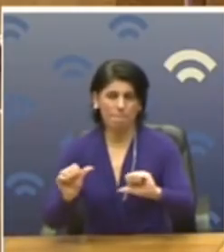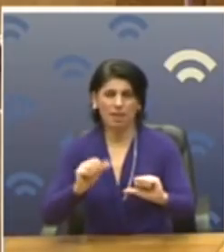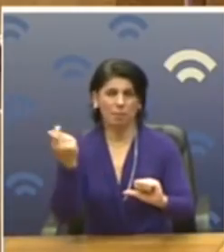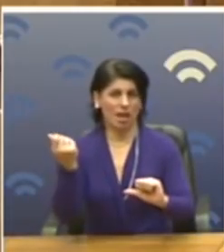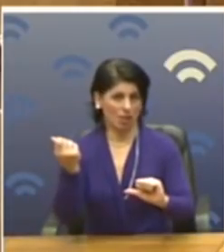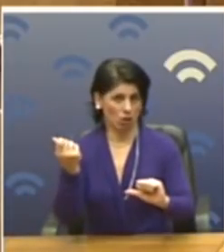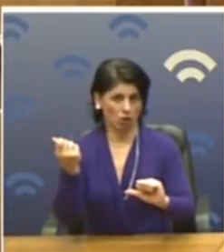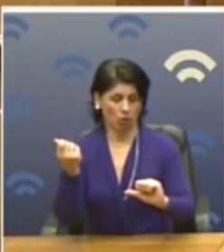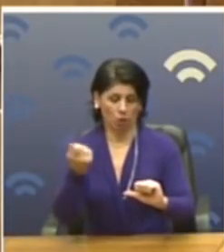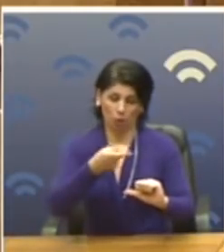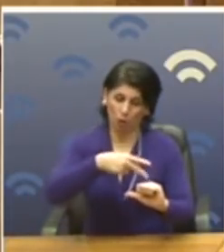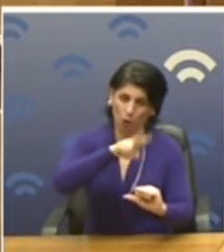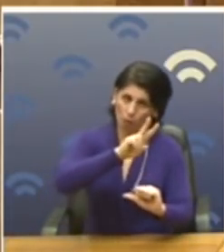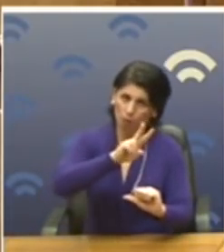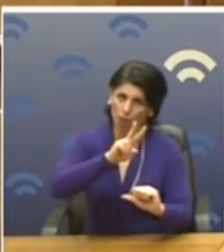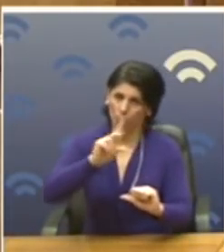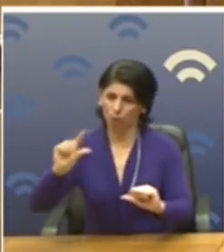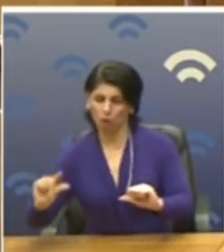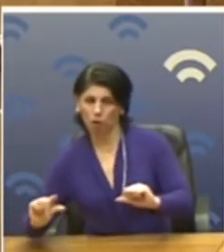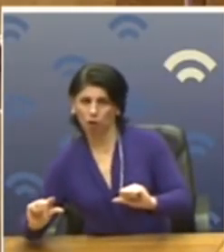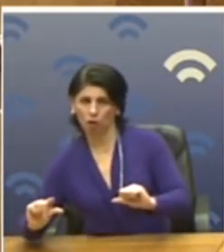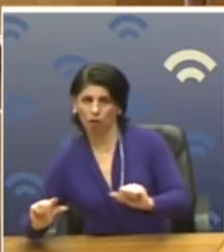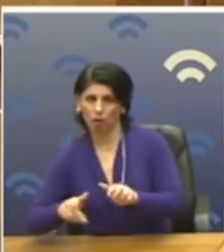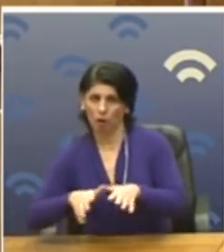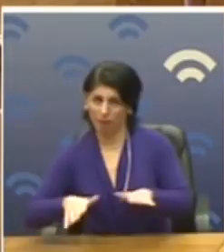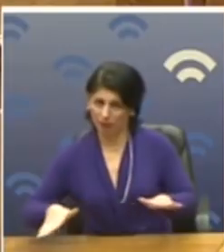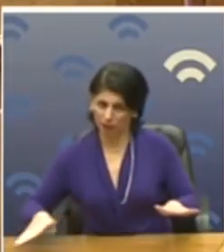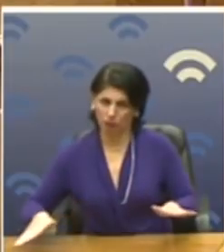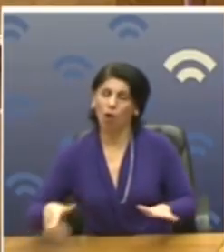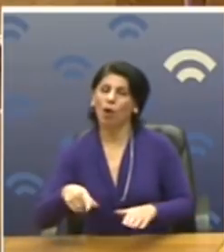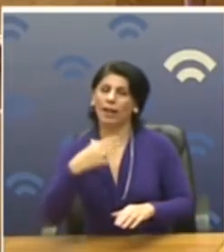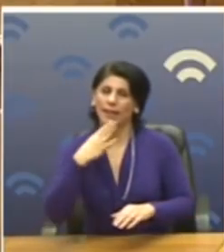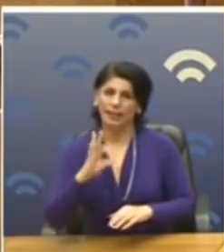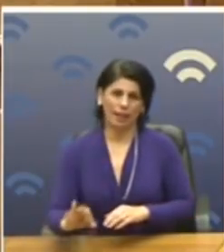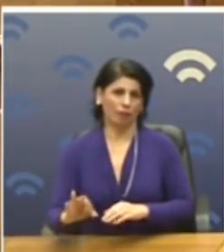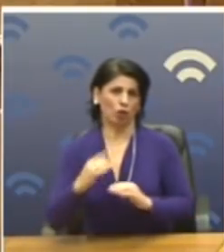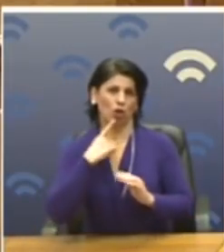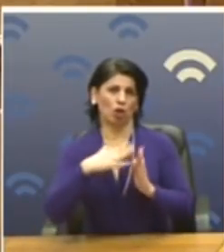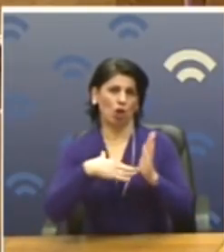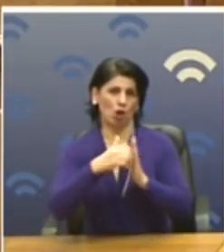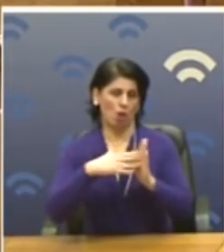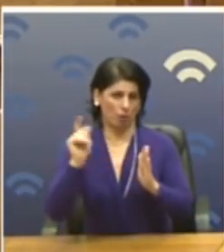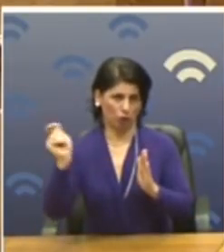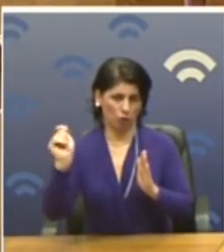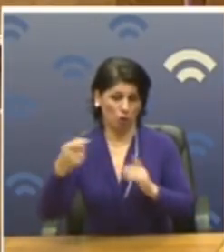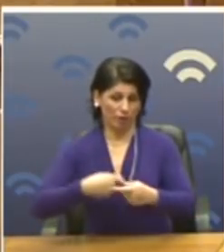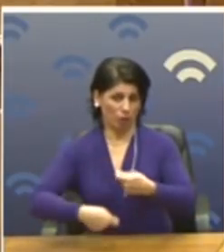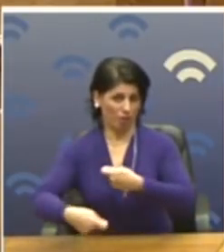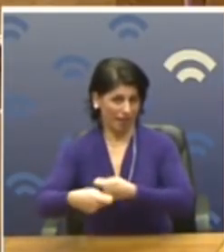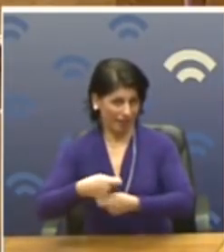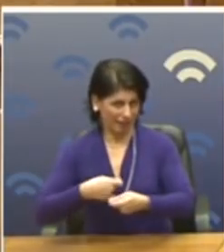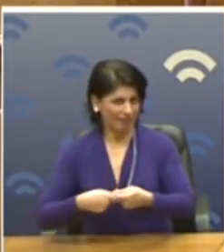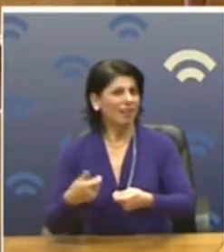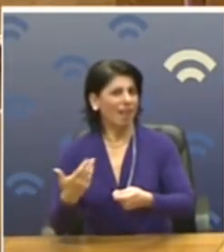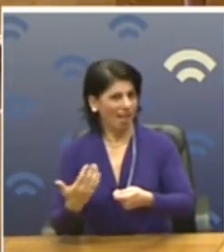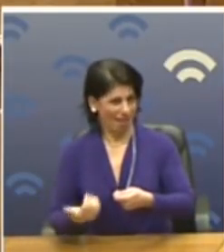είναι περισσότερο, άλλοτε λιγότερο επεκτατικό, γι' αυτό και το χρώμα του πολιτικού διαχειριστή